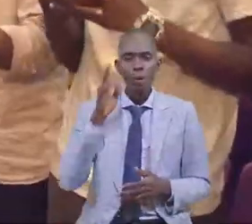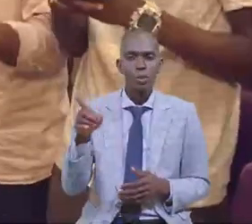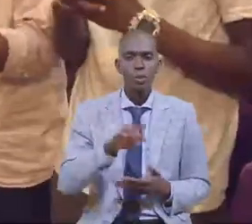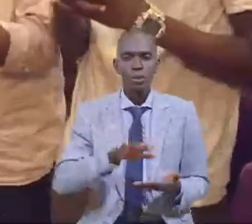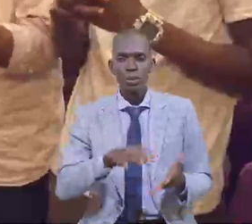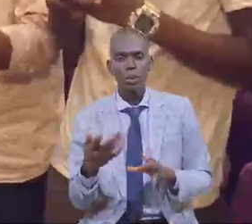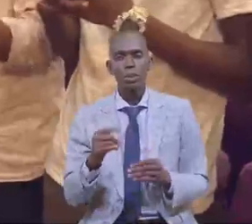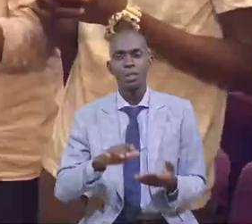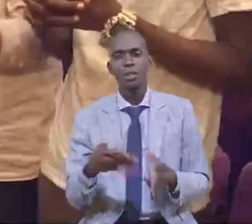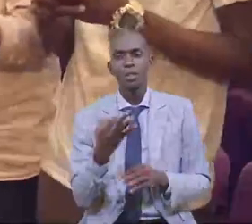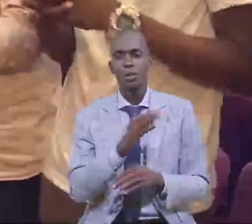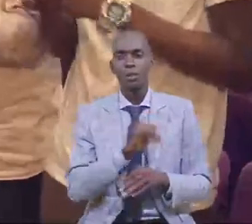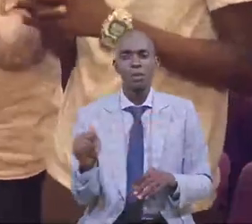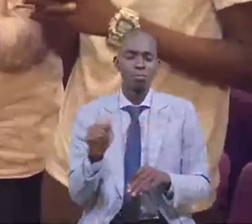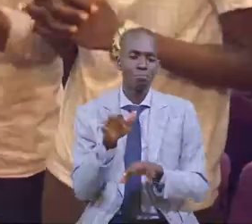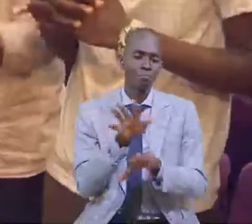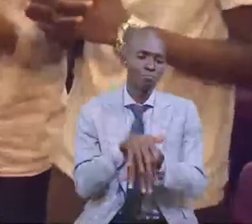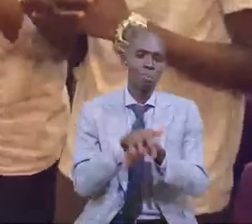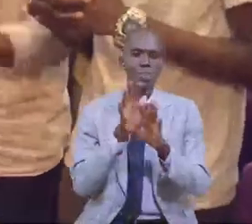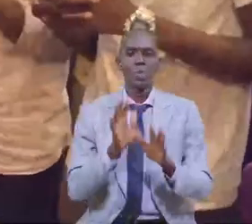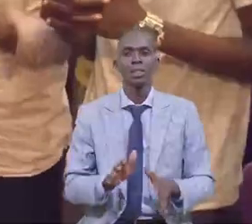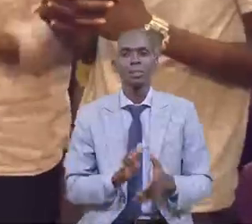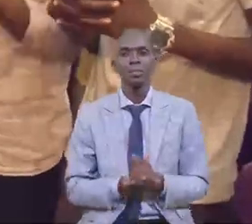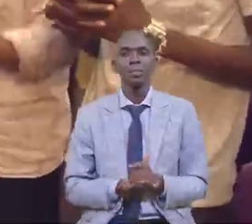mourir comme un hypocrite?